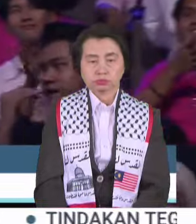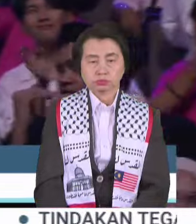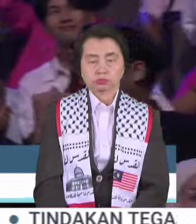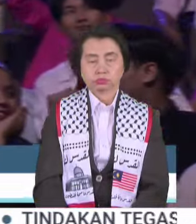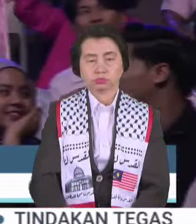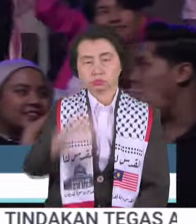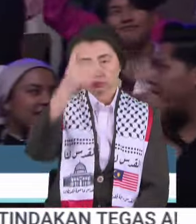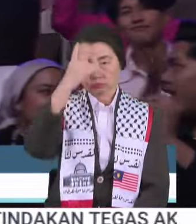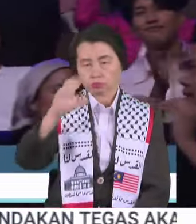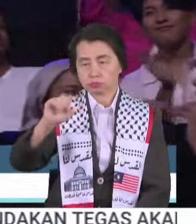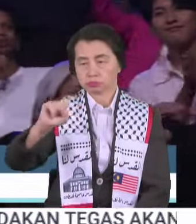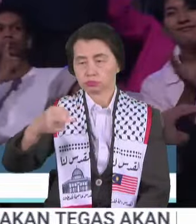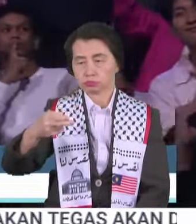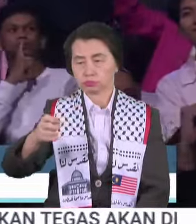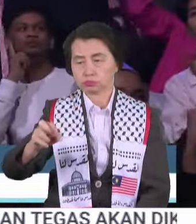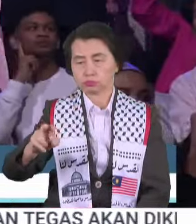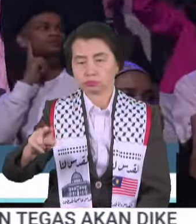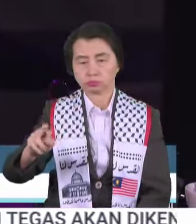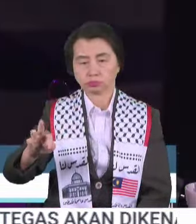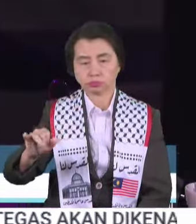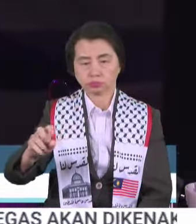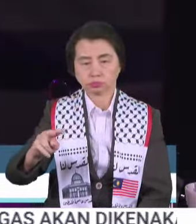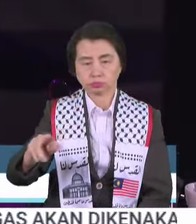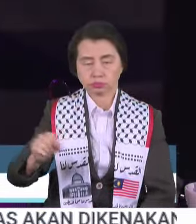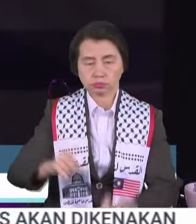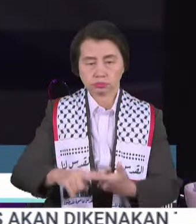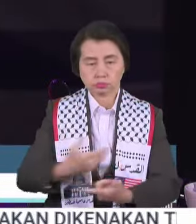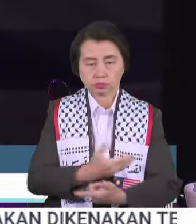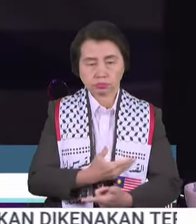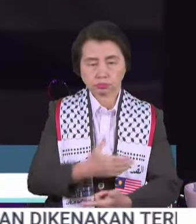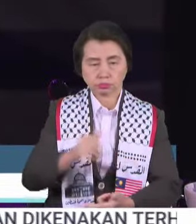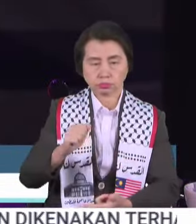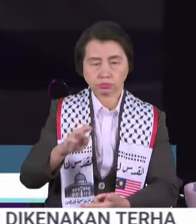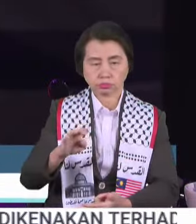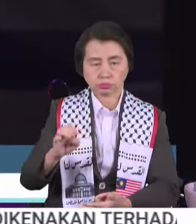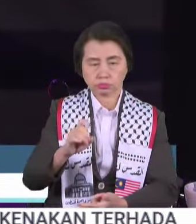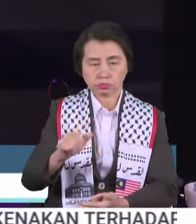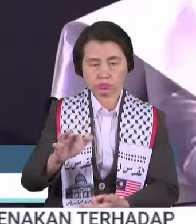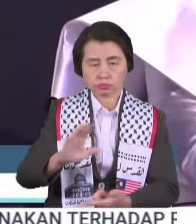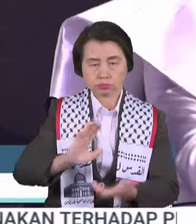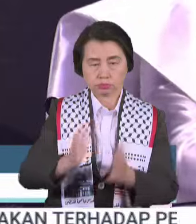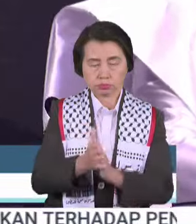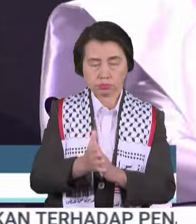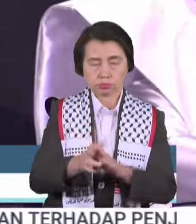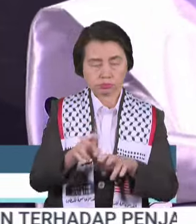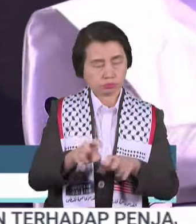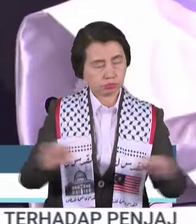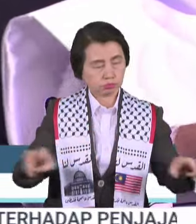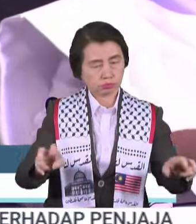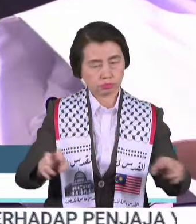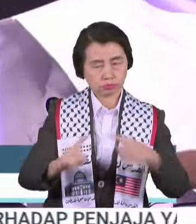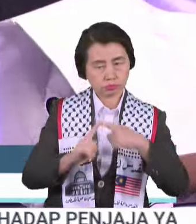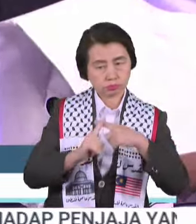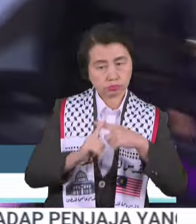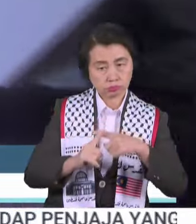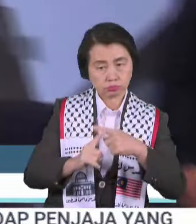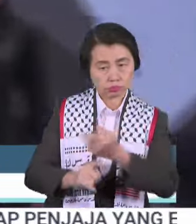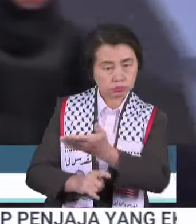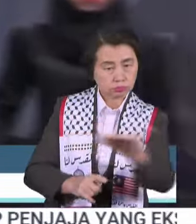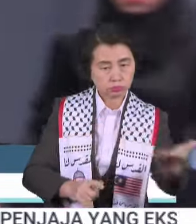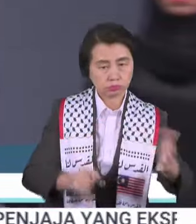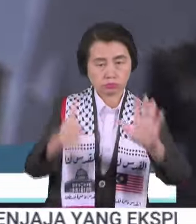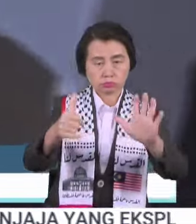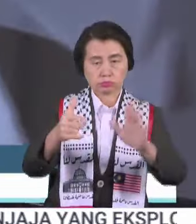Selain Datuk Syafinah Selamat, LY, Aina Abdul dan Ernie Zakri yang turut menjadi juri memberi komen positif kepada kesemua